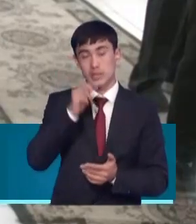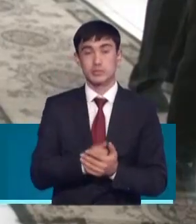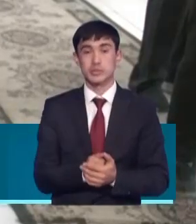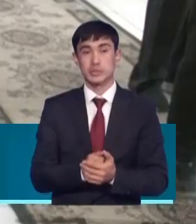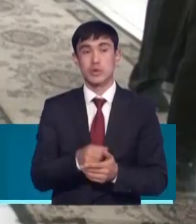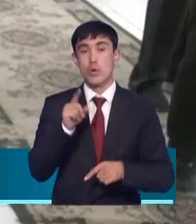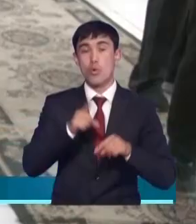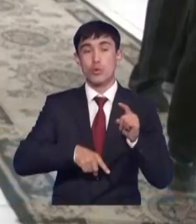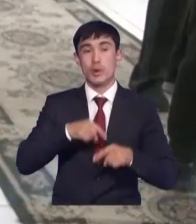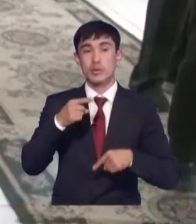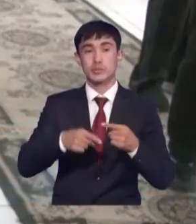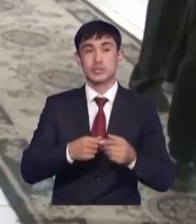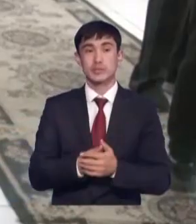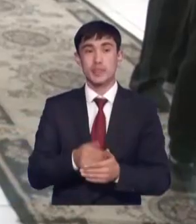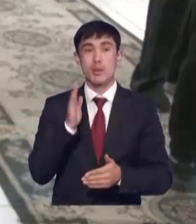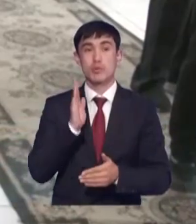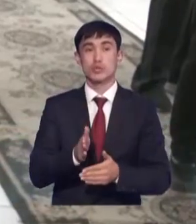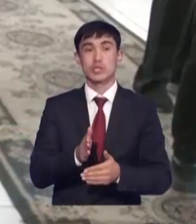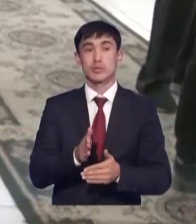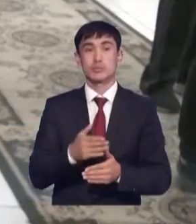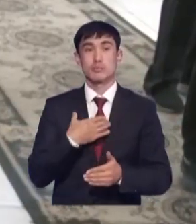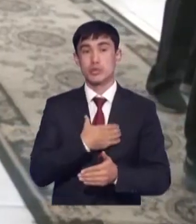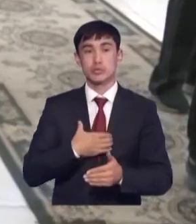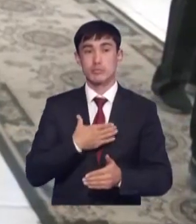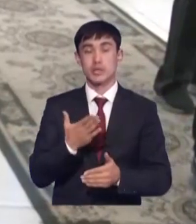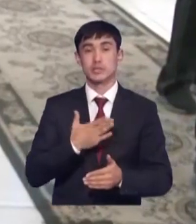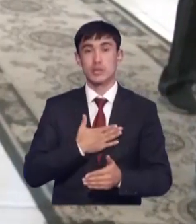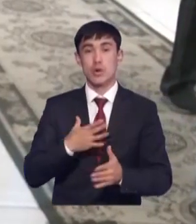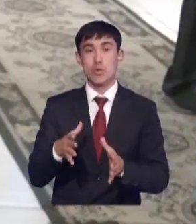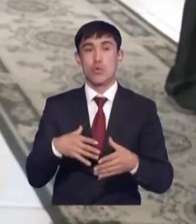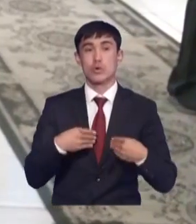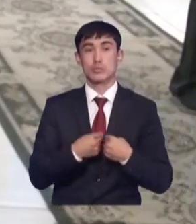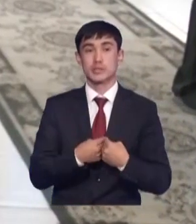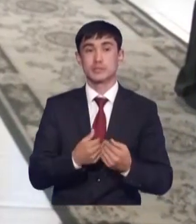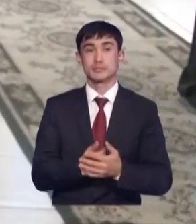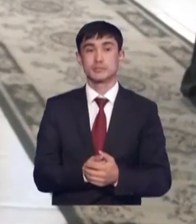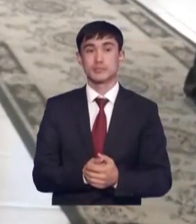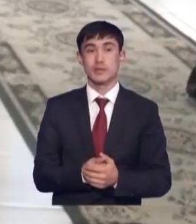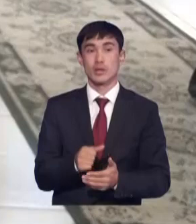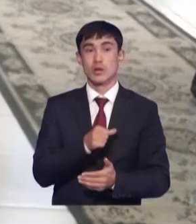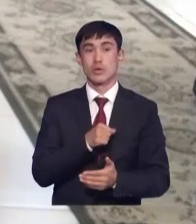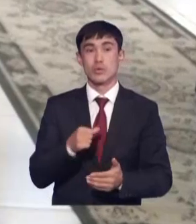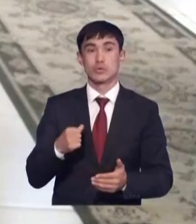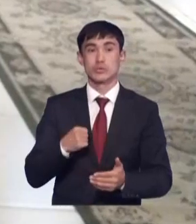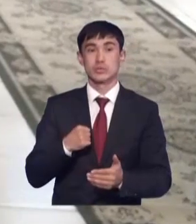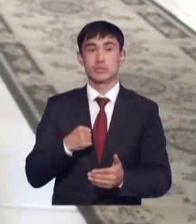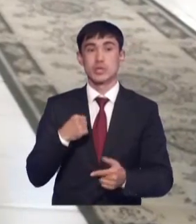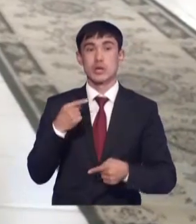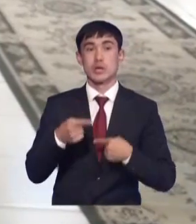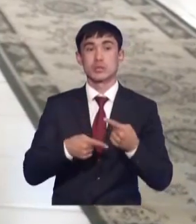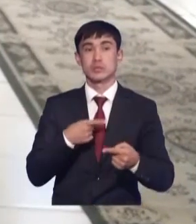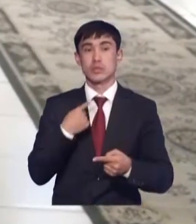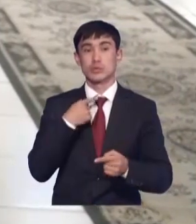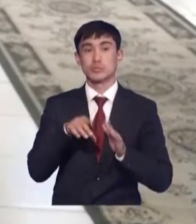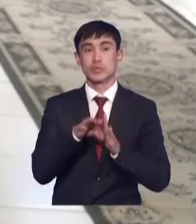Мемлекетіміздің, ұрпағымыздың болашағы мен үшін маңызды. Отбасым өз ауылдарында